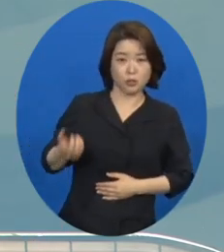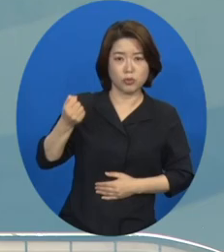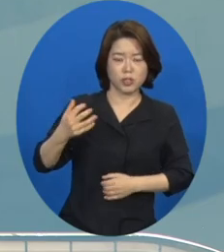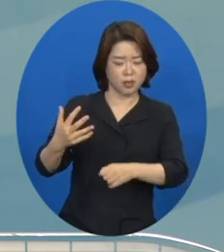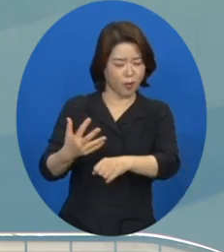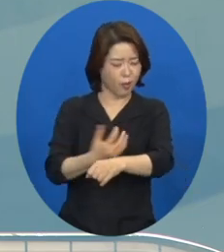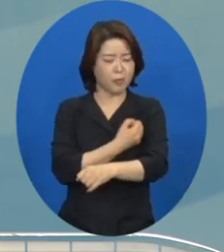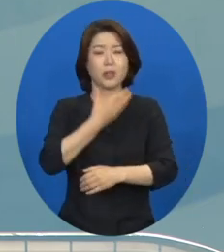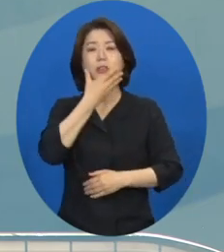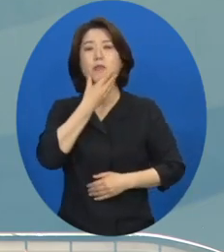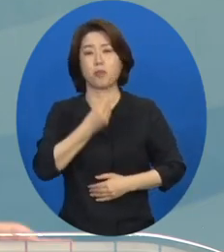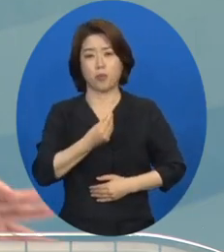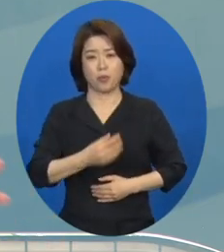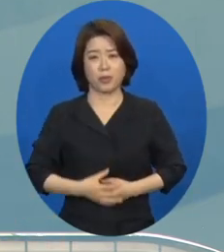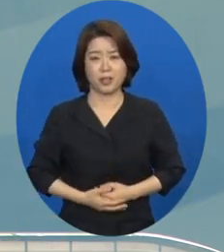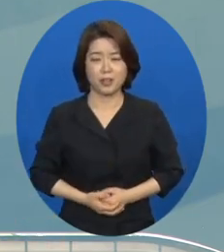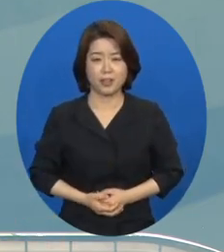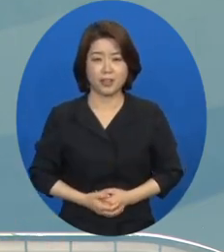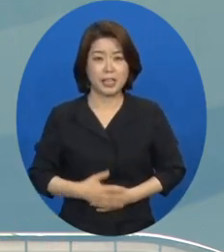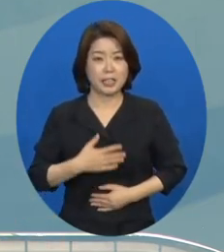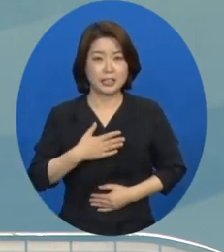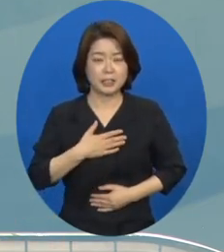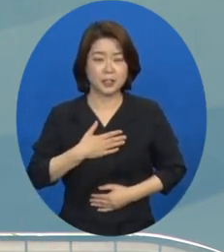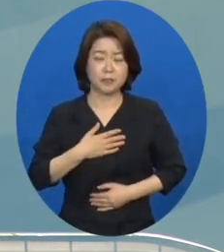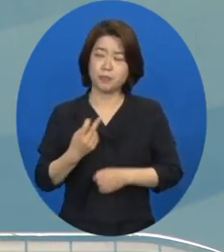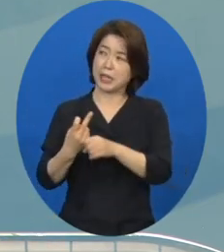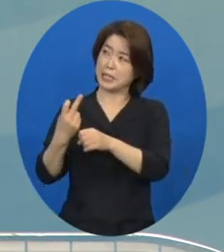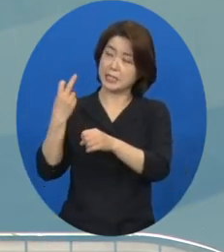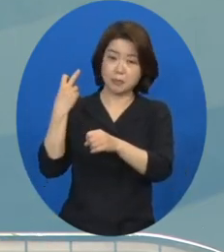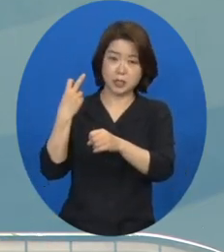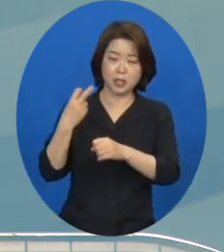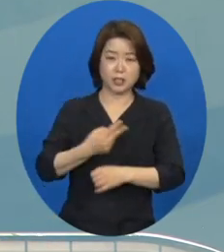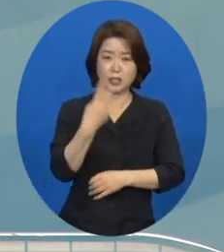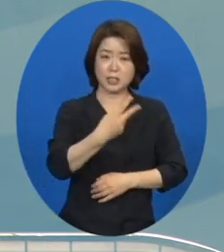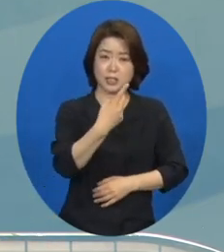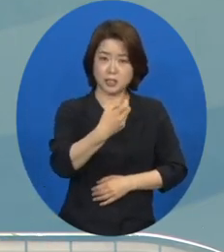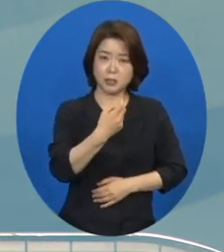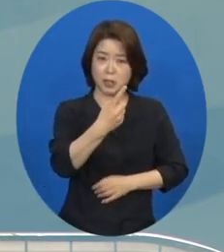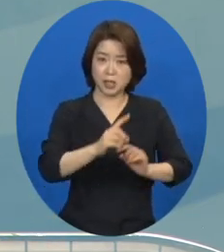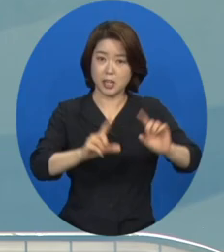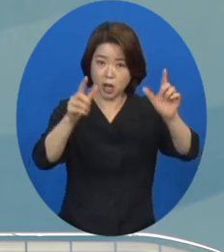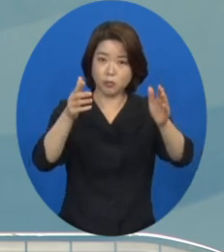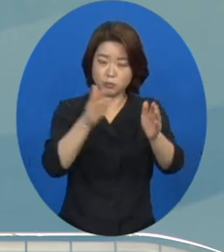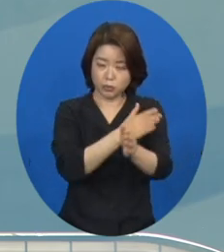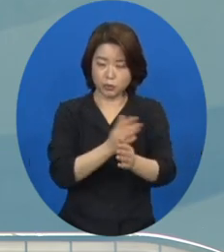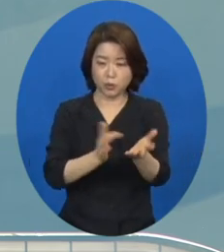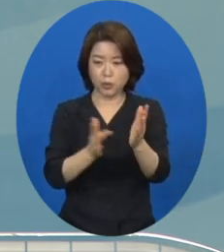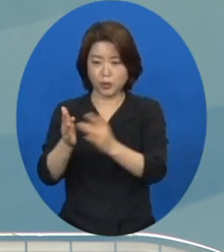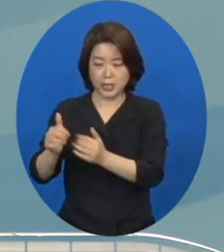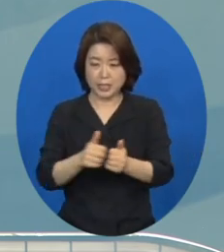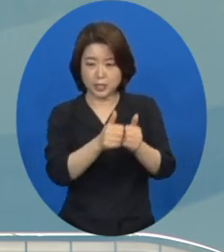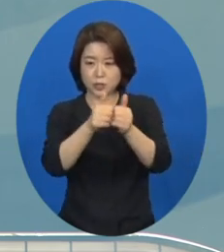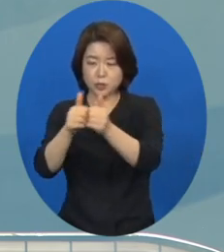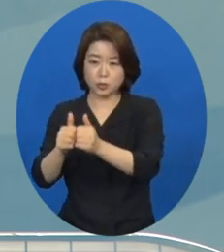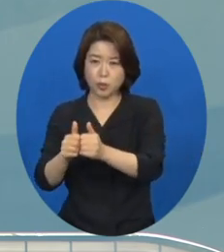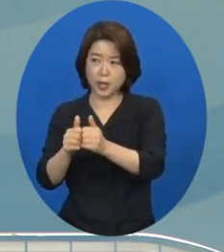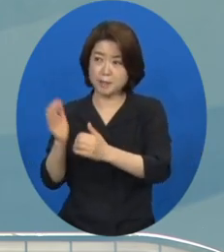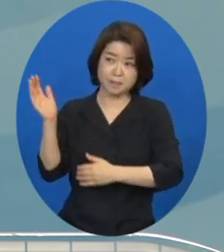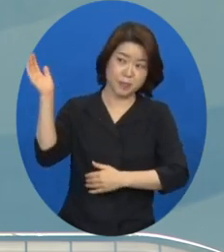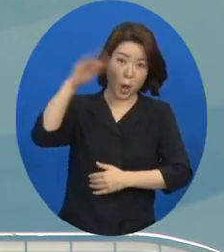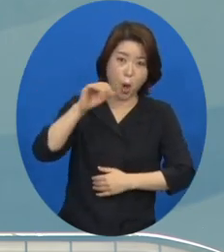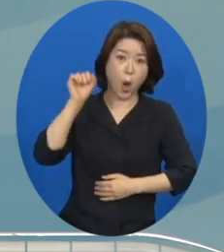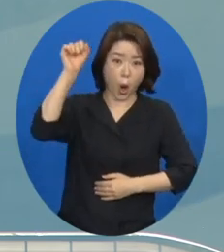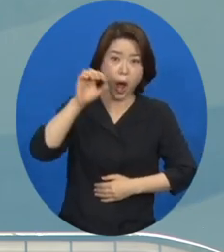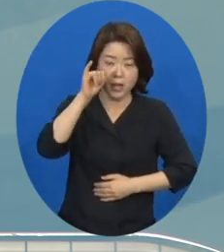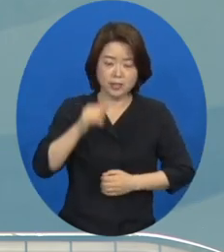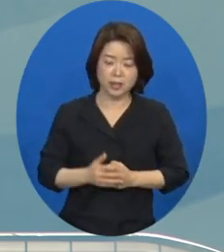복이에요. 저는 12년 전에 2011년부터 예수 동행 운동을 시작을 했습니다. 우리